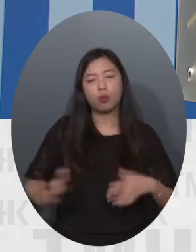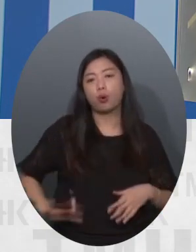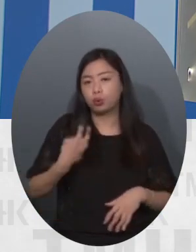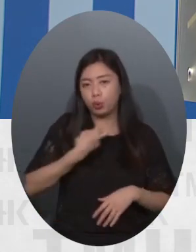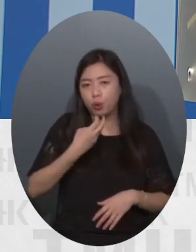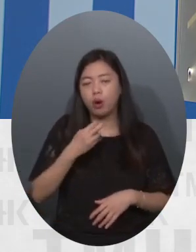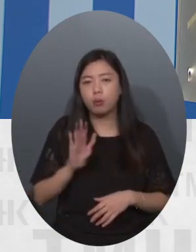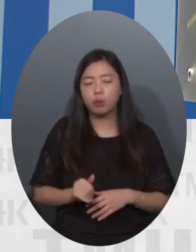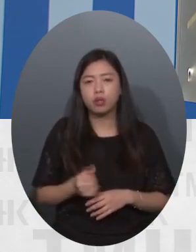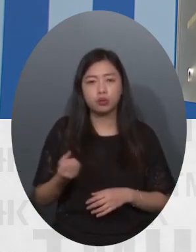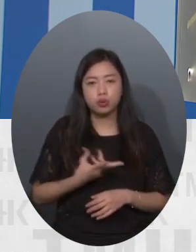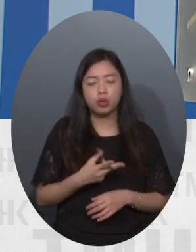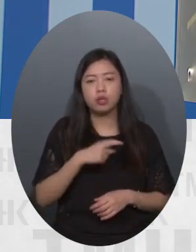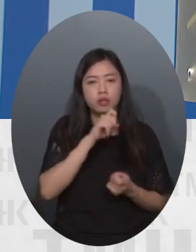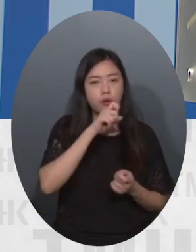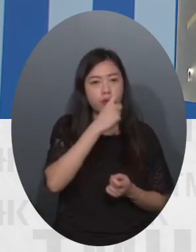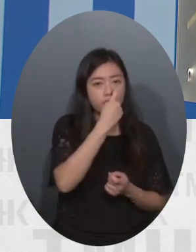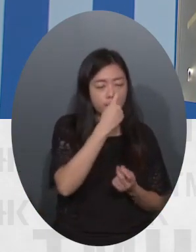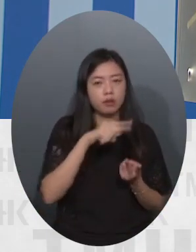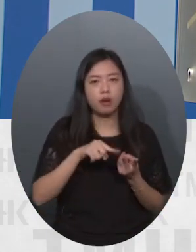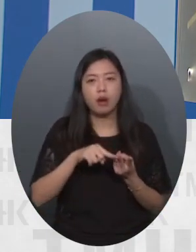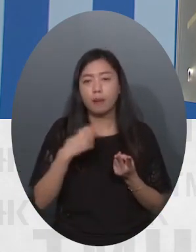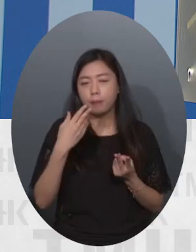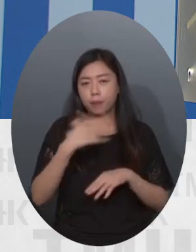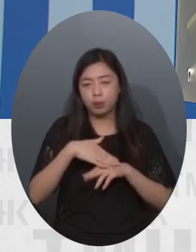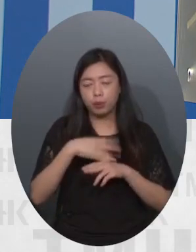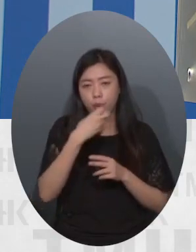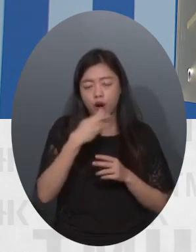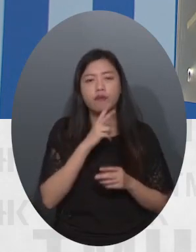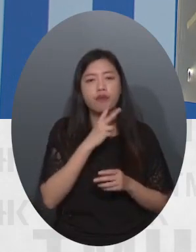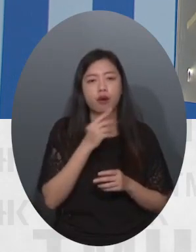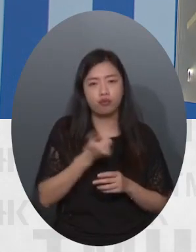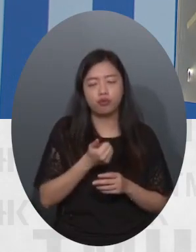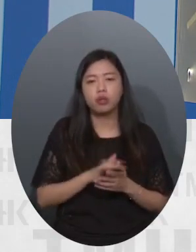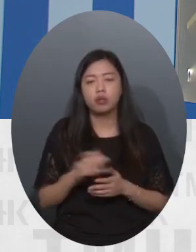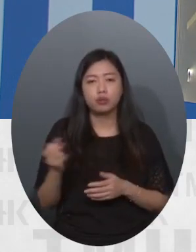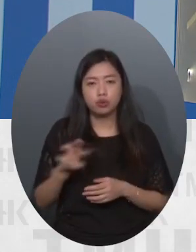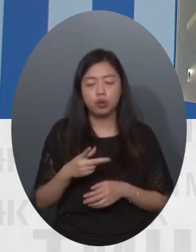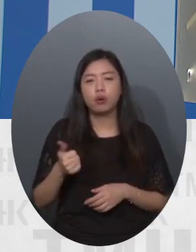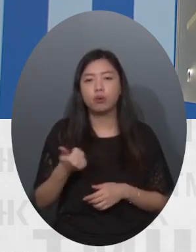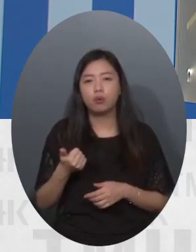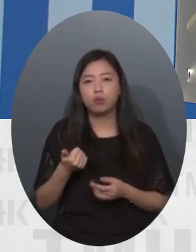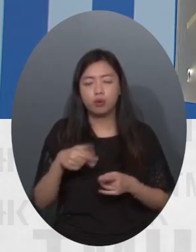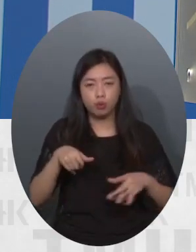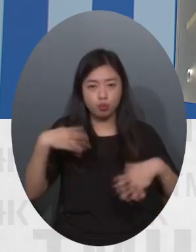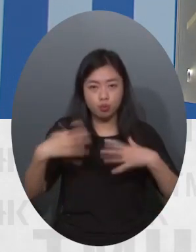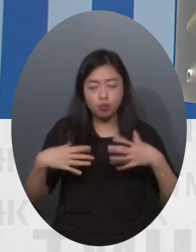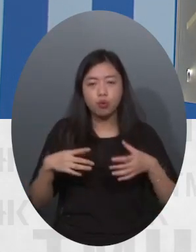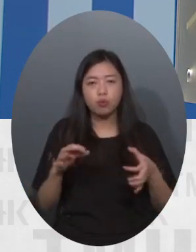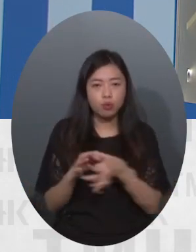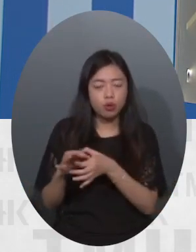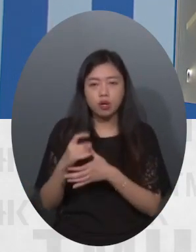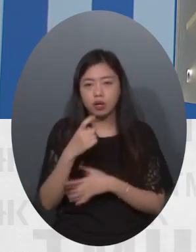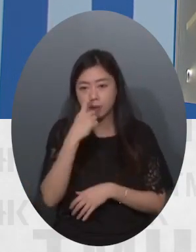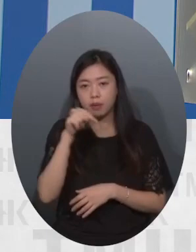會議會有即時的英文和普通話傳譯，而即時傳譯亦都適用於會議以英文進行